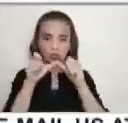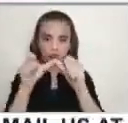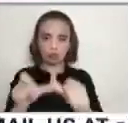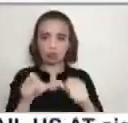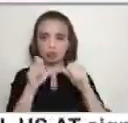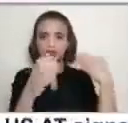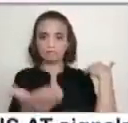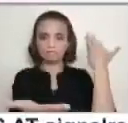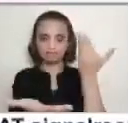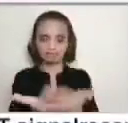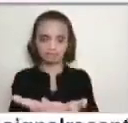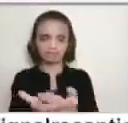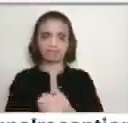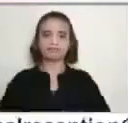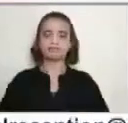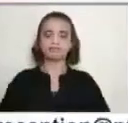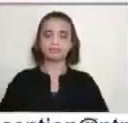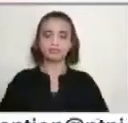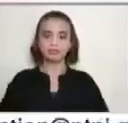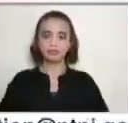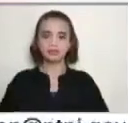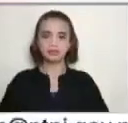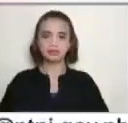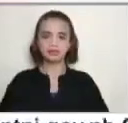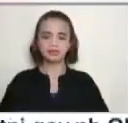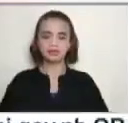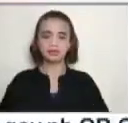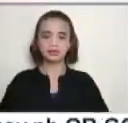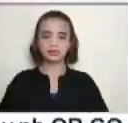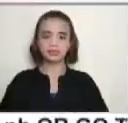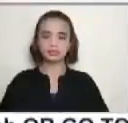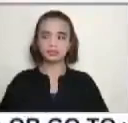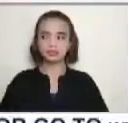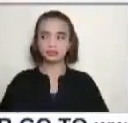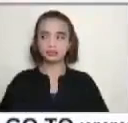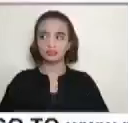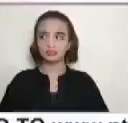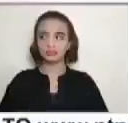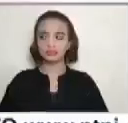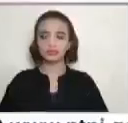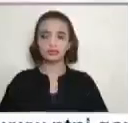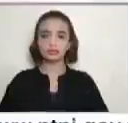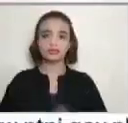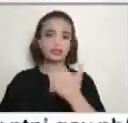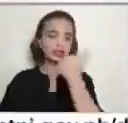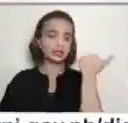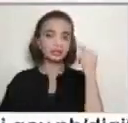17,496 ang bilang ng mga namatay.